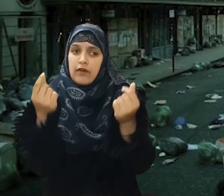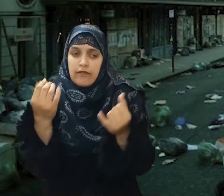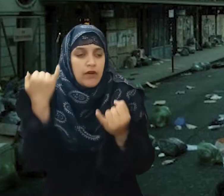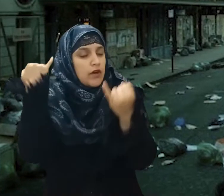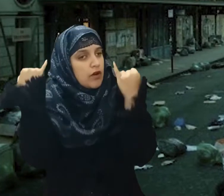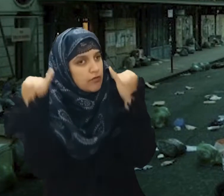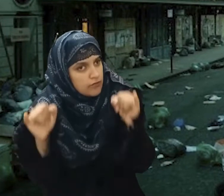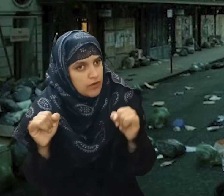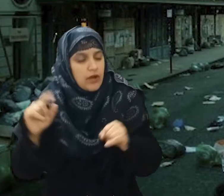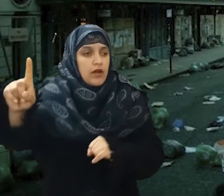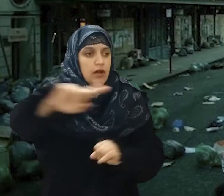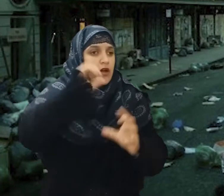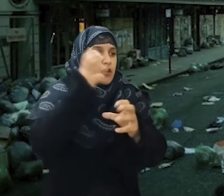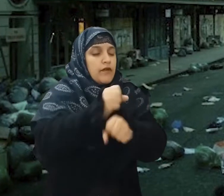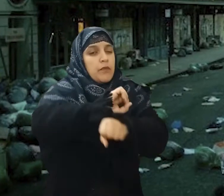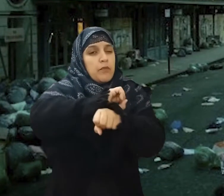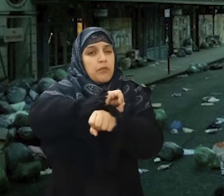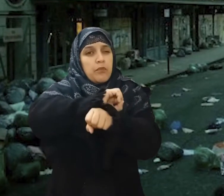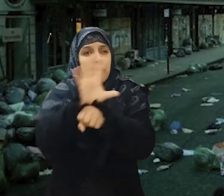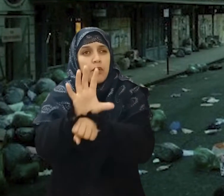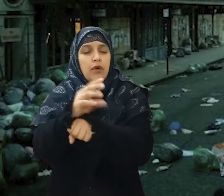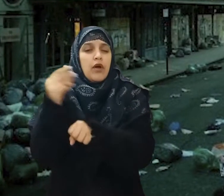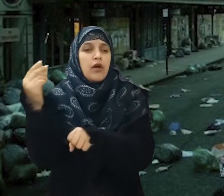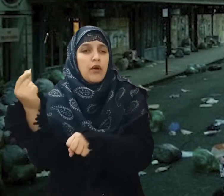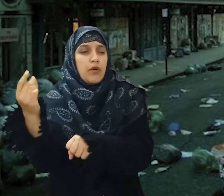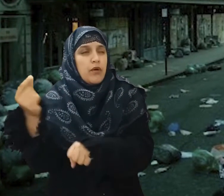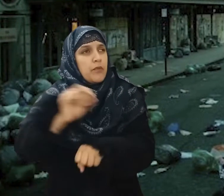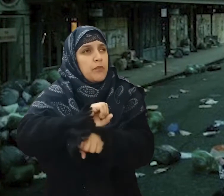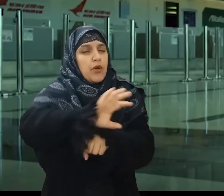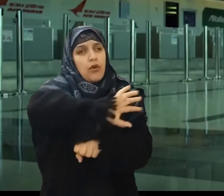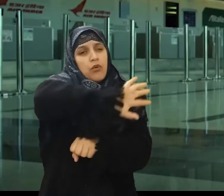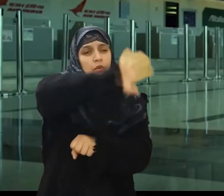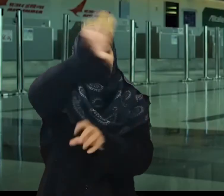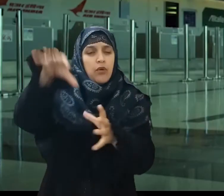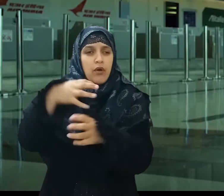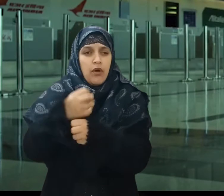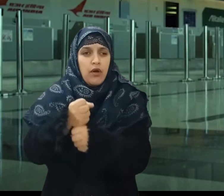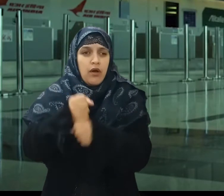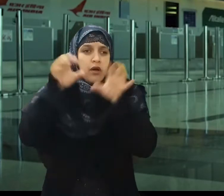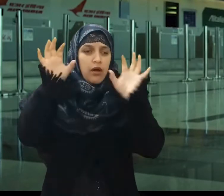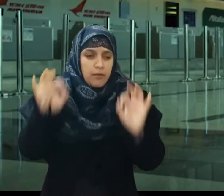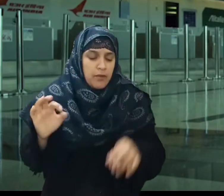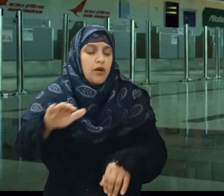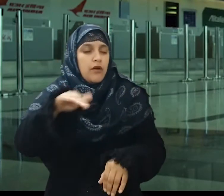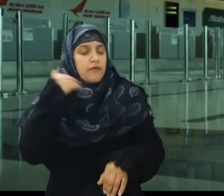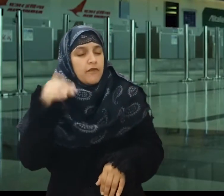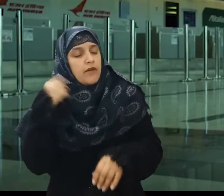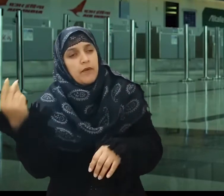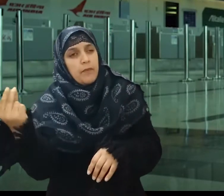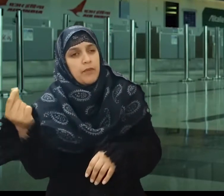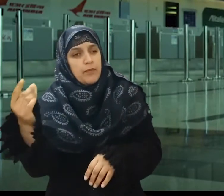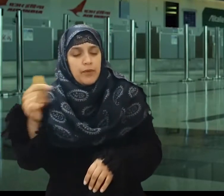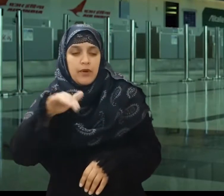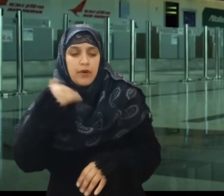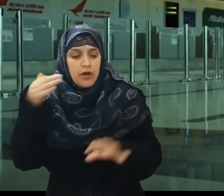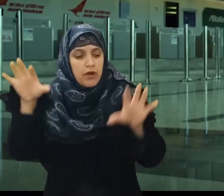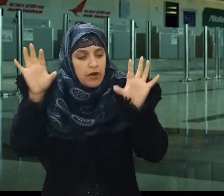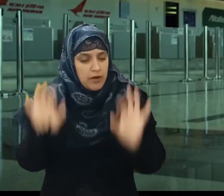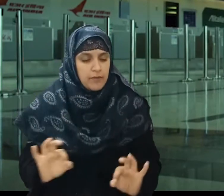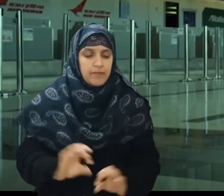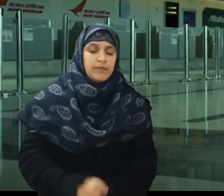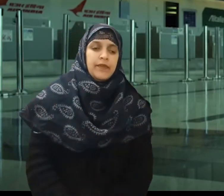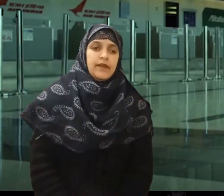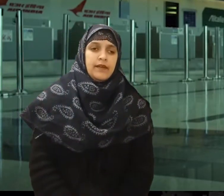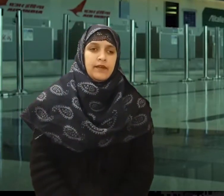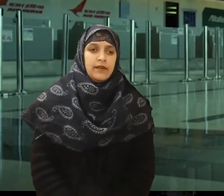نام دیا گیا ہے۔ دوسری طرف اس وائرس میں دنیا کے خراب معاشی حالات دکھائے جاتے ہیں۔ اسکول، کالجز،